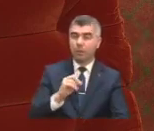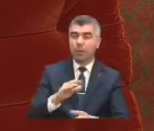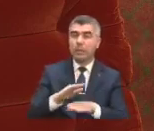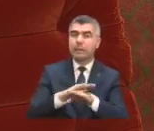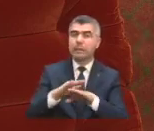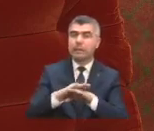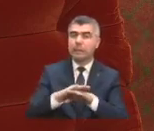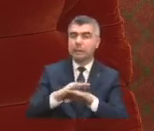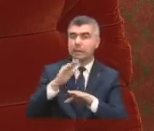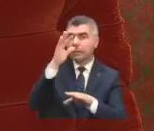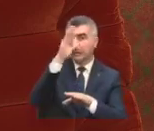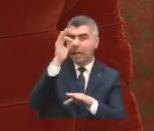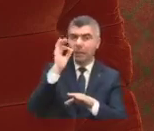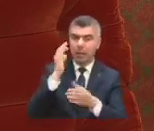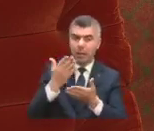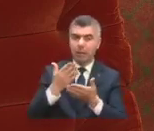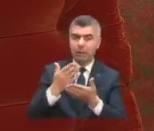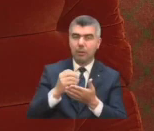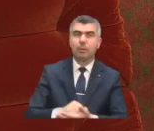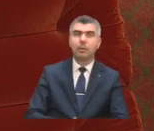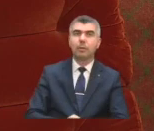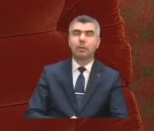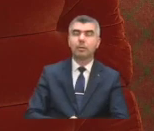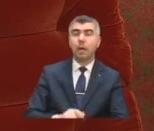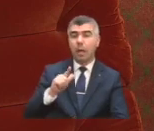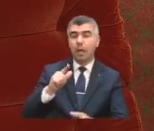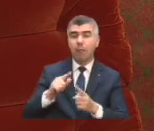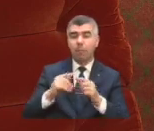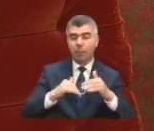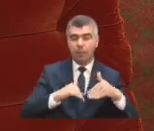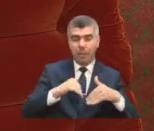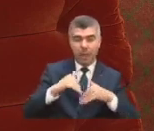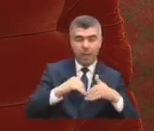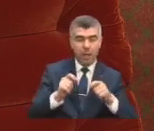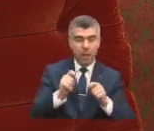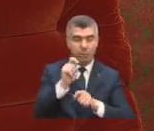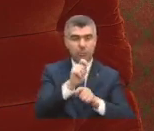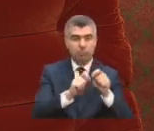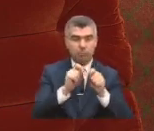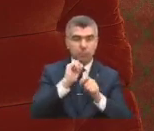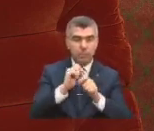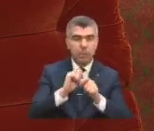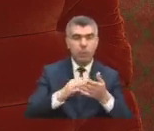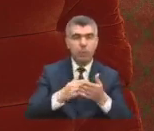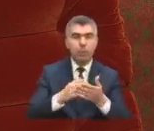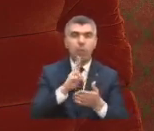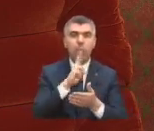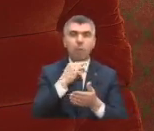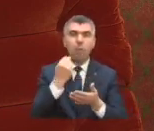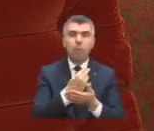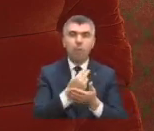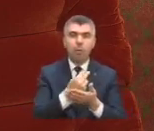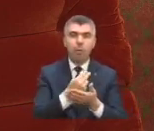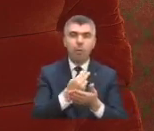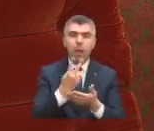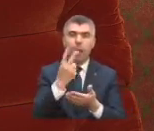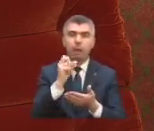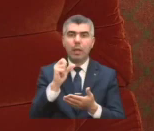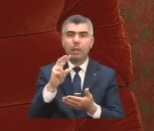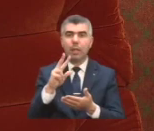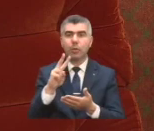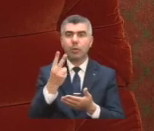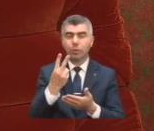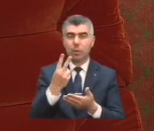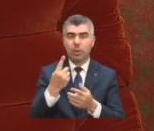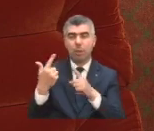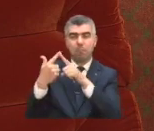السياسات القطاعية الهامة، كذلك في البنية التحتية، وبالتالي خصت الحكومة برسم سنة 2023